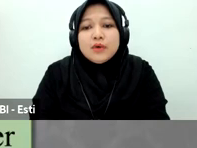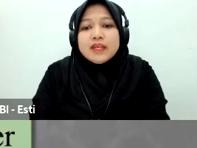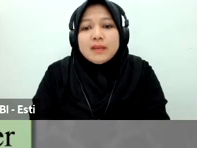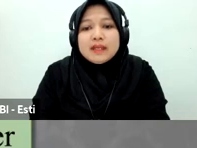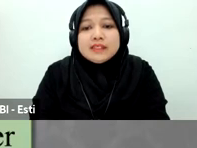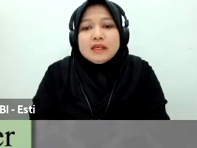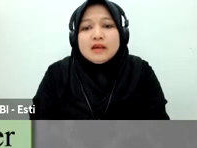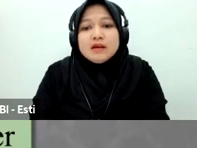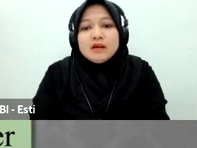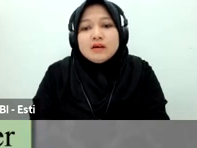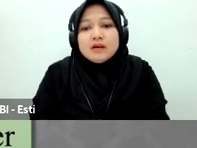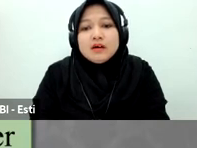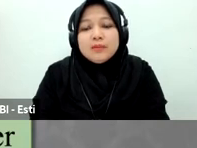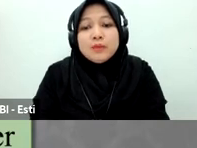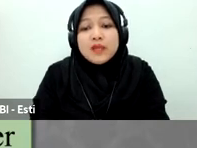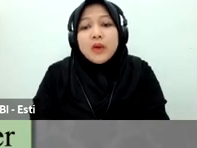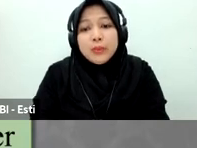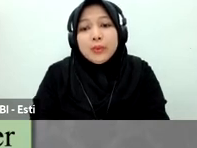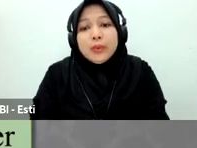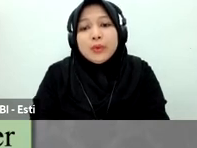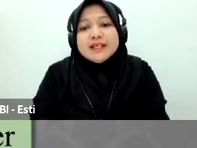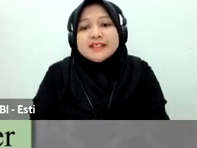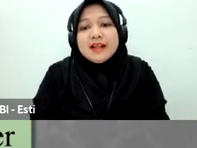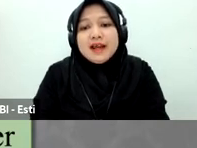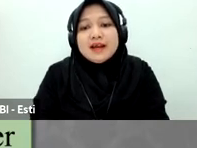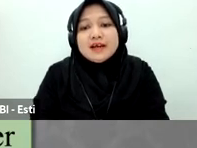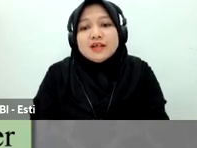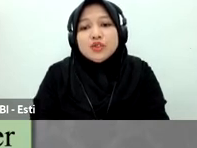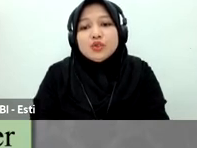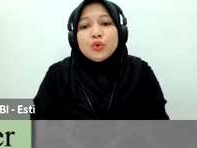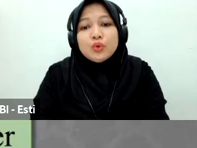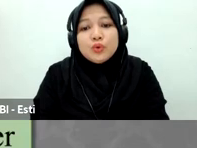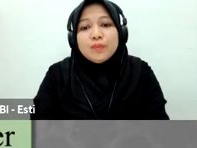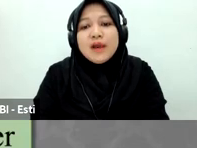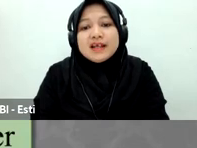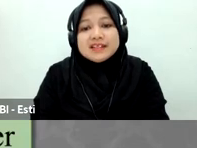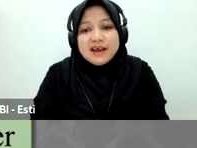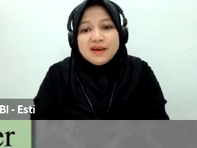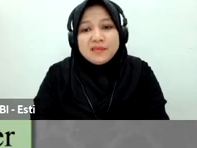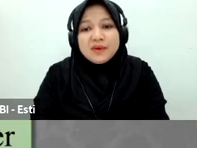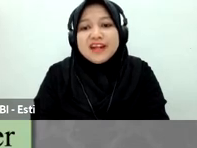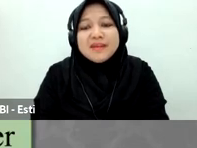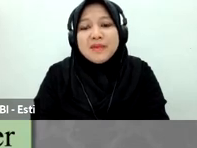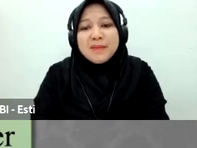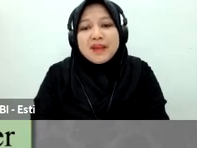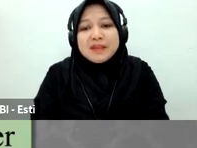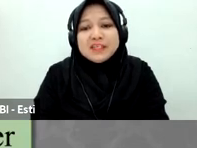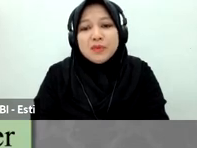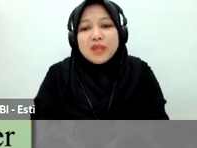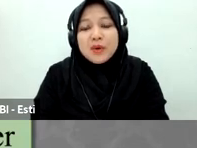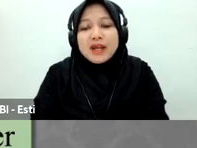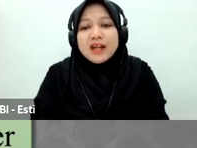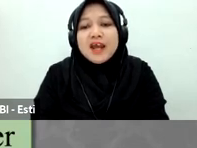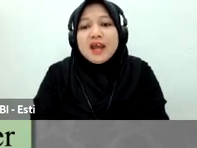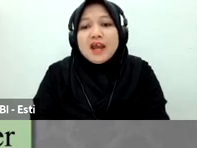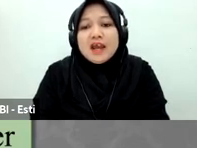mungkin yang masih belum tahu istilah juru bahasa mungkin ada beberapa yang